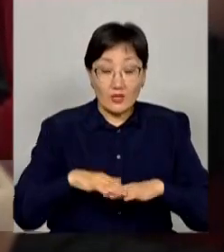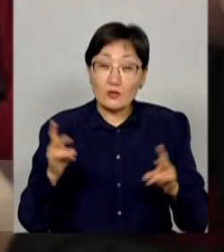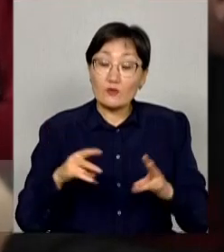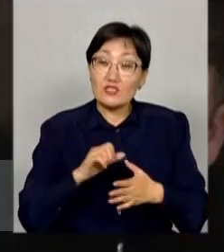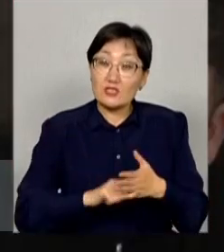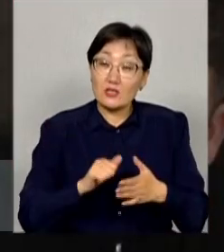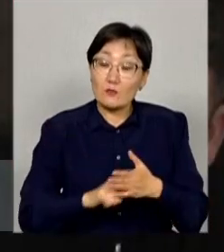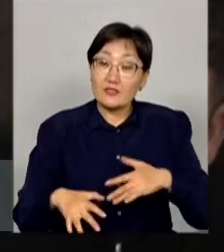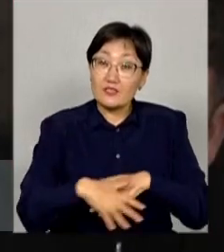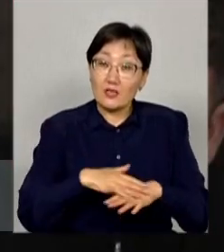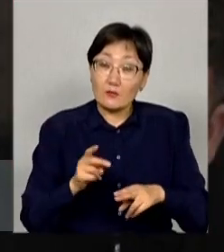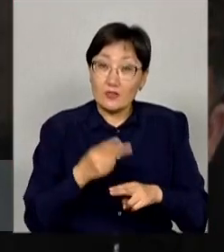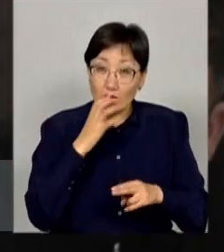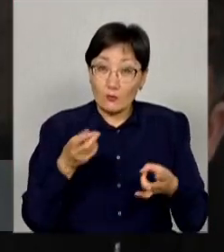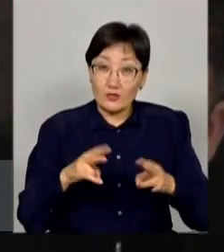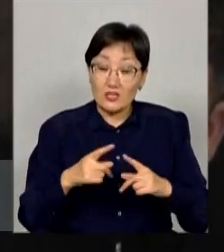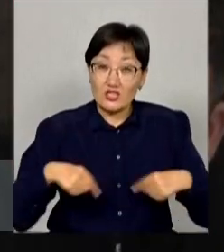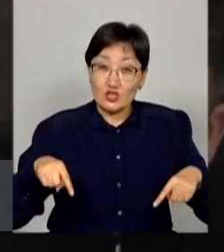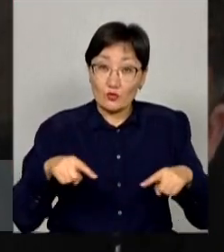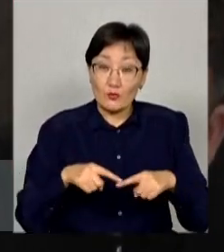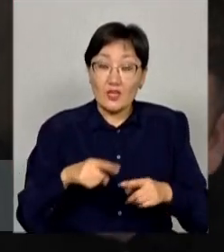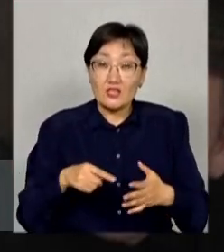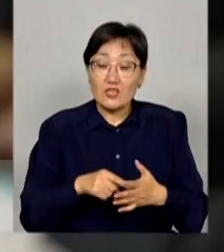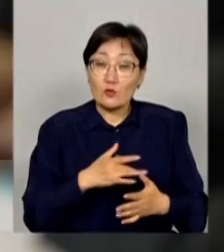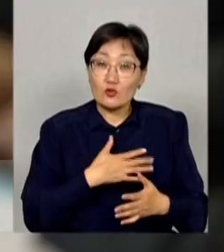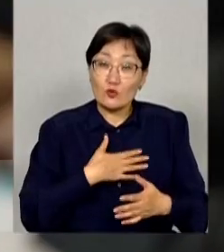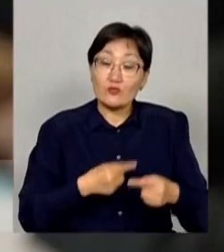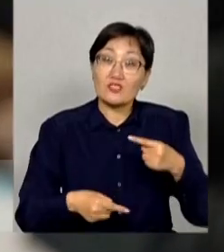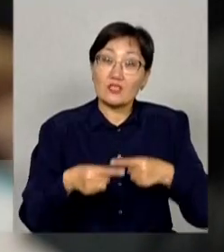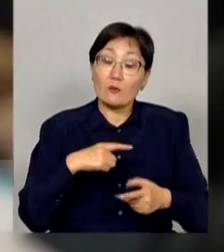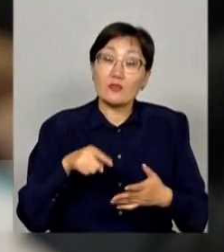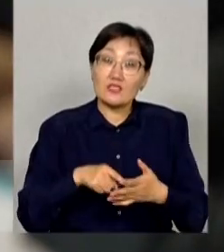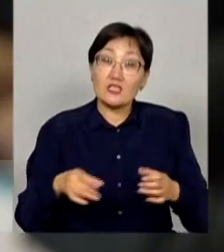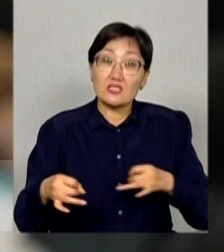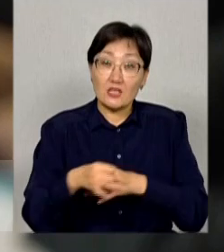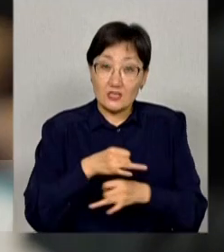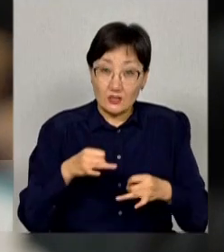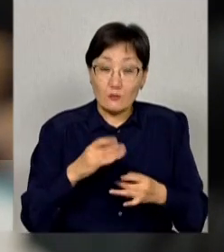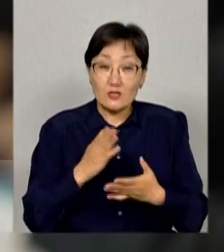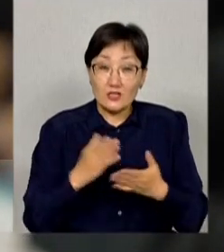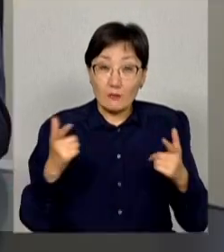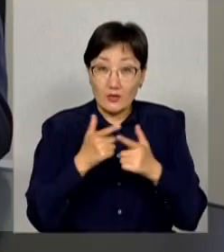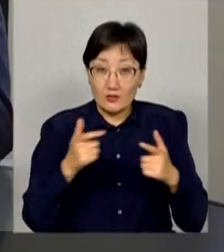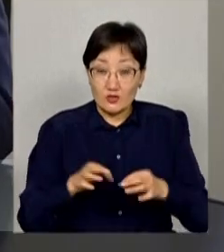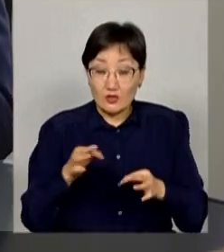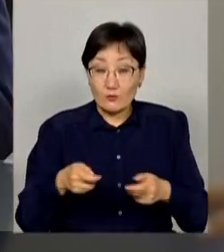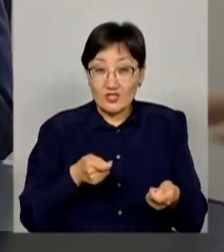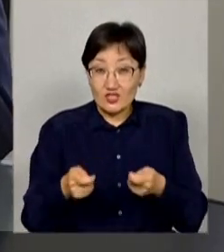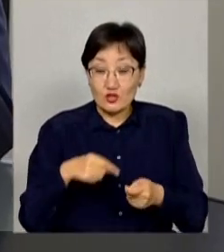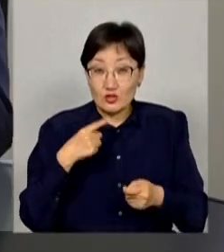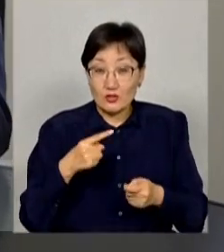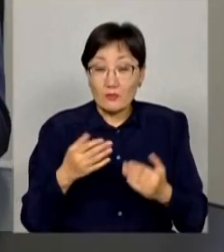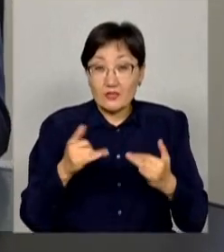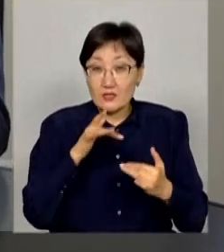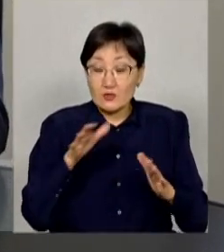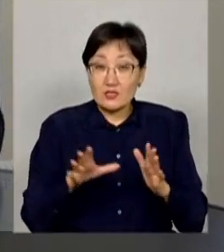салдарынан жұртшылықты жылусыз қалдырған кәсіпорынды қала теңгеріміне өткізу мәселесі қарастырылып жатқанын мәлімдеді. Өңір басшысының сөзінше,